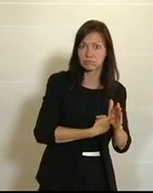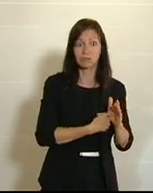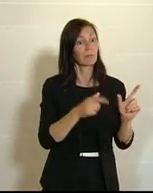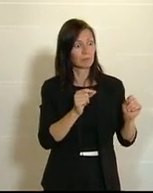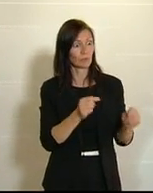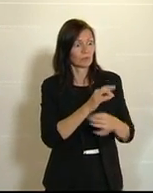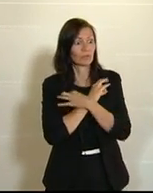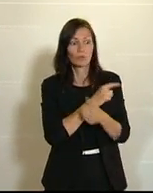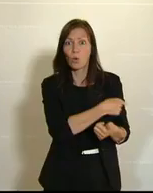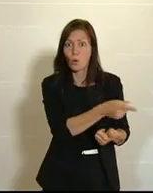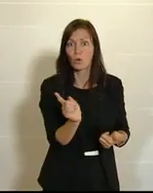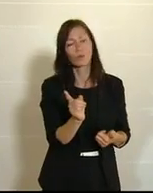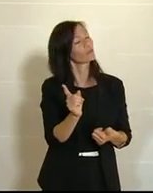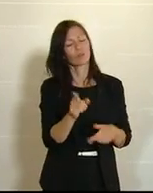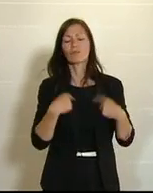Dankeschön.